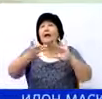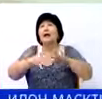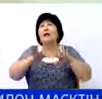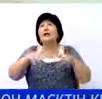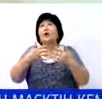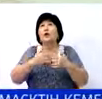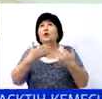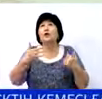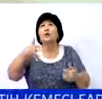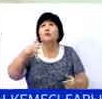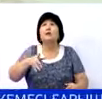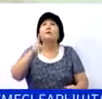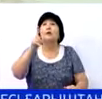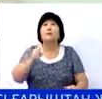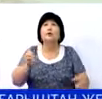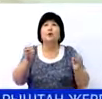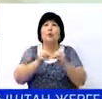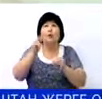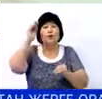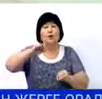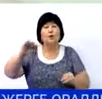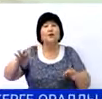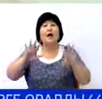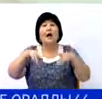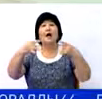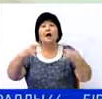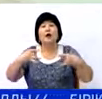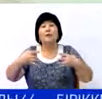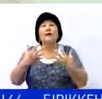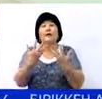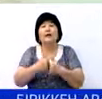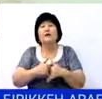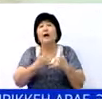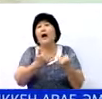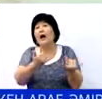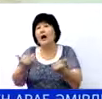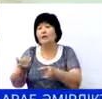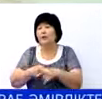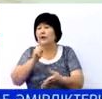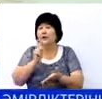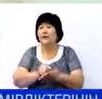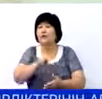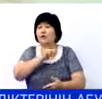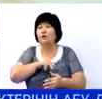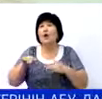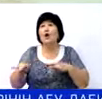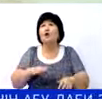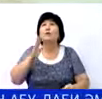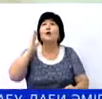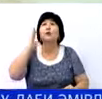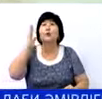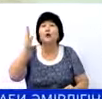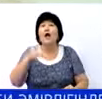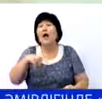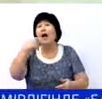жоқ 5110 оқушыны компьютерлік техникамен қамтамасыз етуге тиісті жұмыстар ұйымдастырылуда.